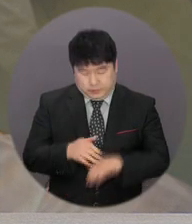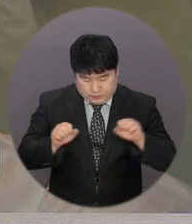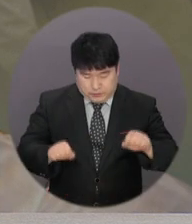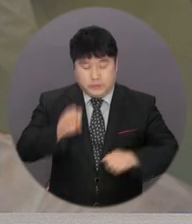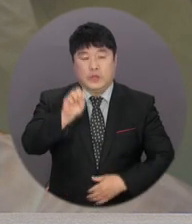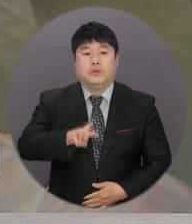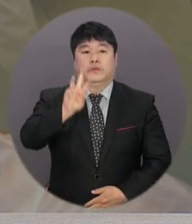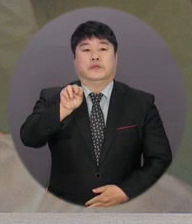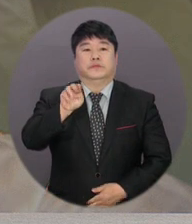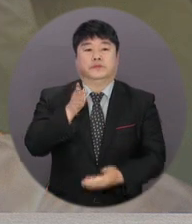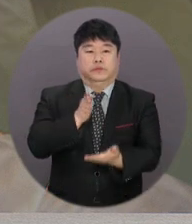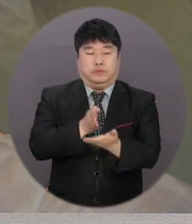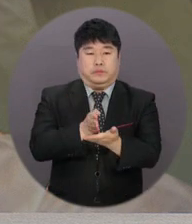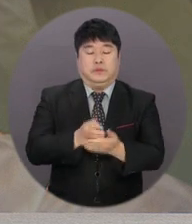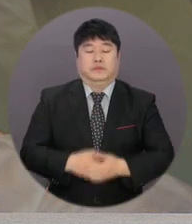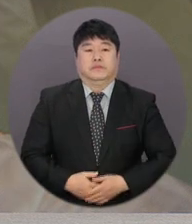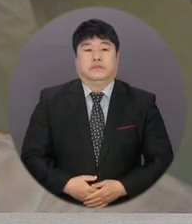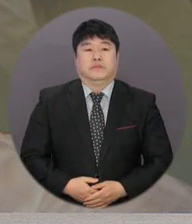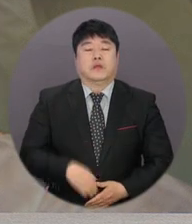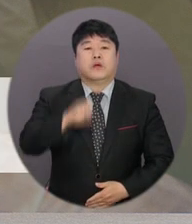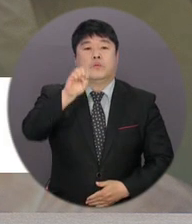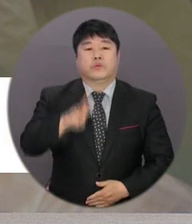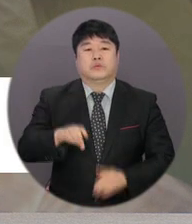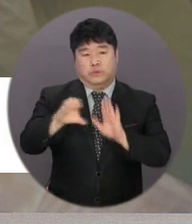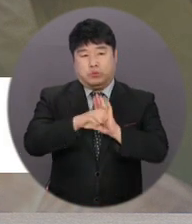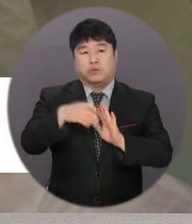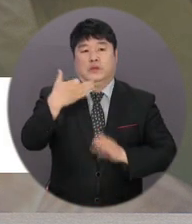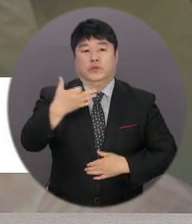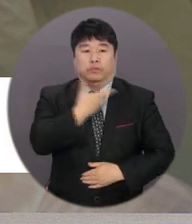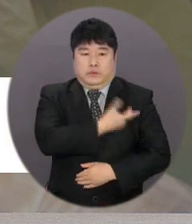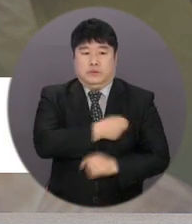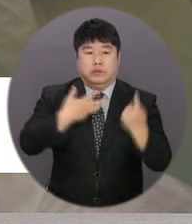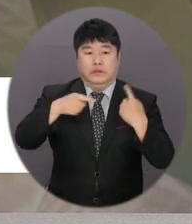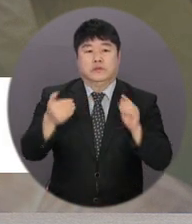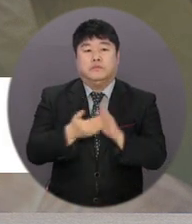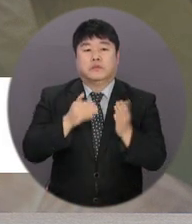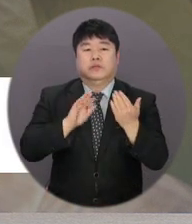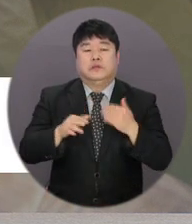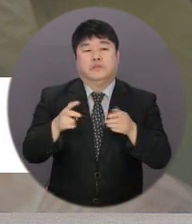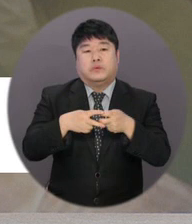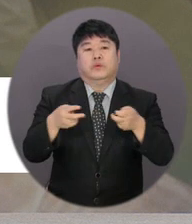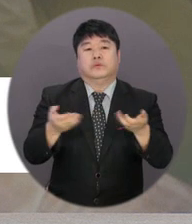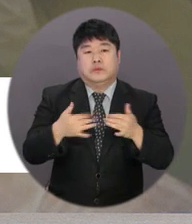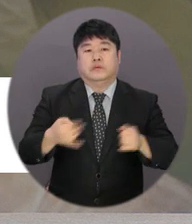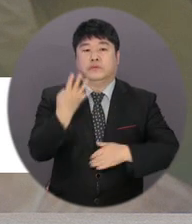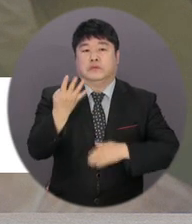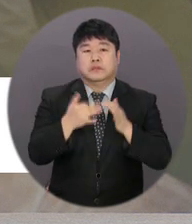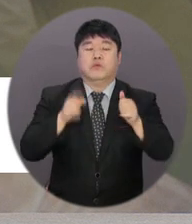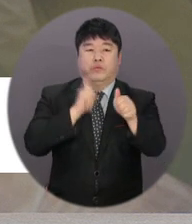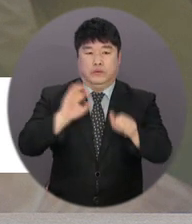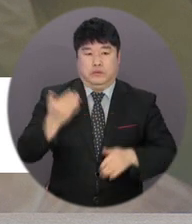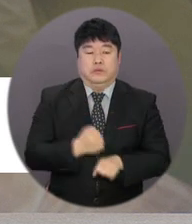여러분 안녕하십니까? 광주 MBC 뉴스데스크입니다. 광주에서 코로나19 백신 1차 접종을 마친 의료진 등 4명이